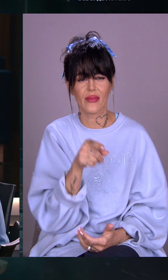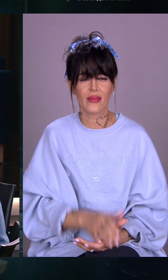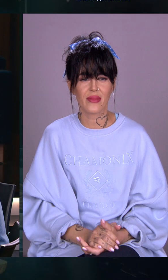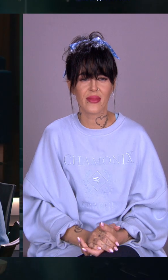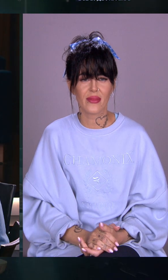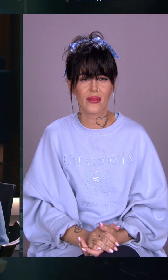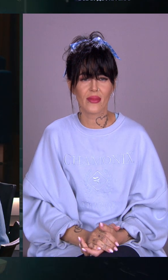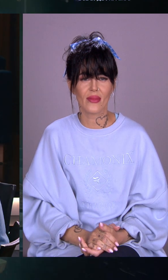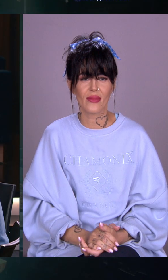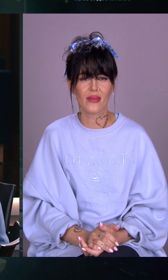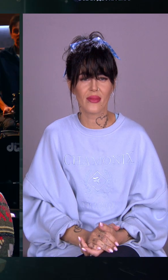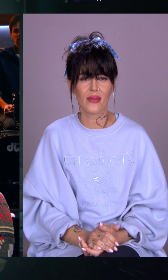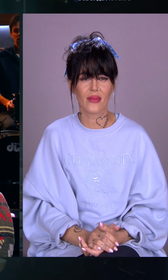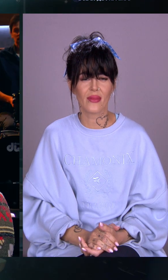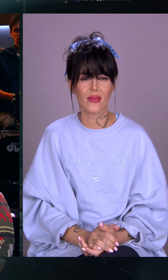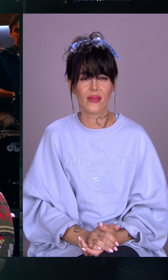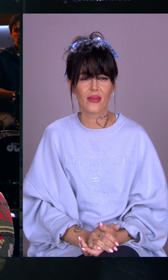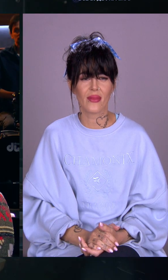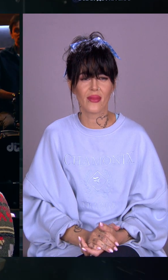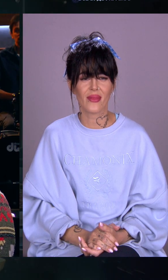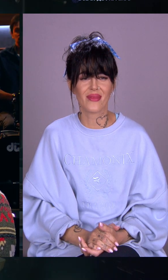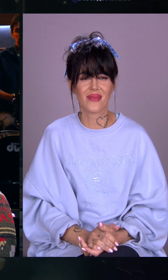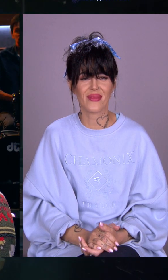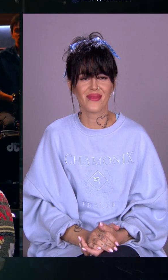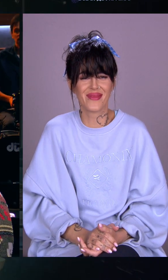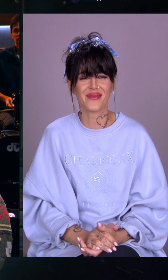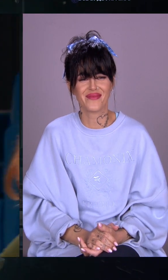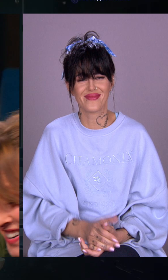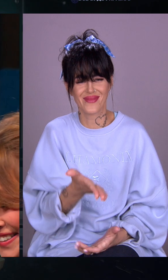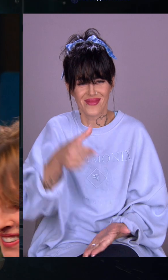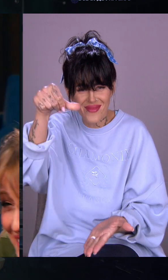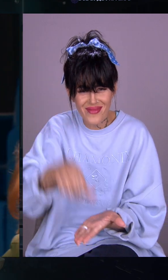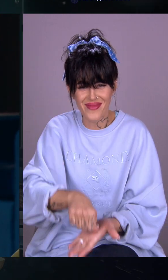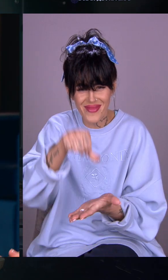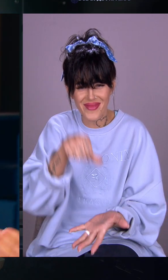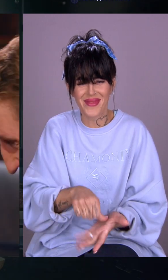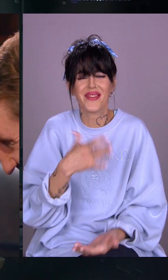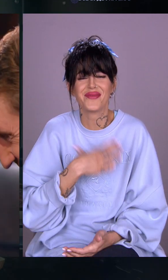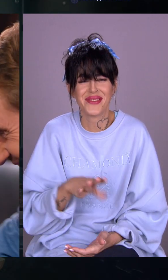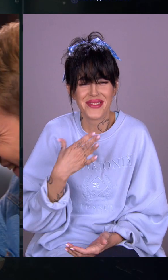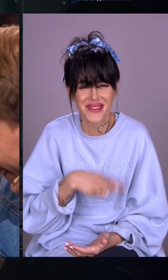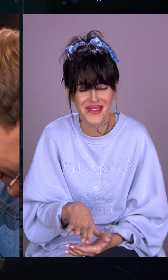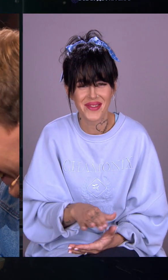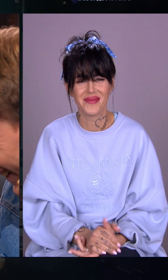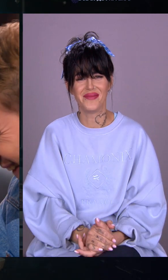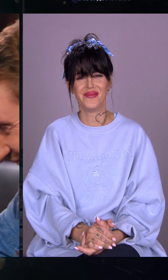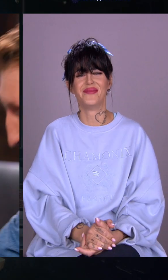відповідь. Ну це неправильно. Хто прийшов? Зачем эту кнопку стиснув? Так, перед тим, як ти дасть... Скільки